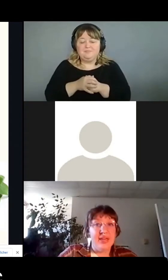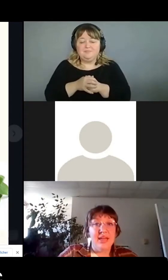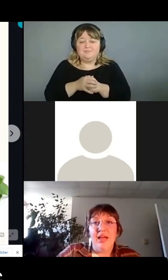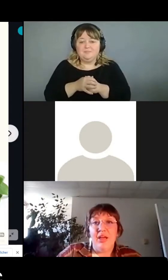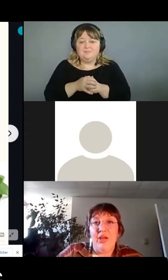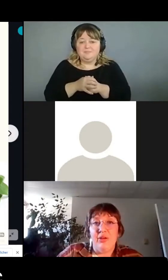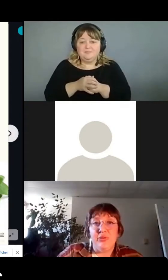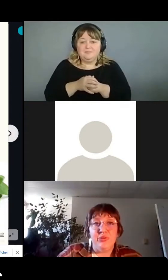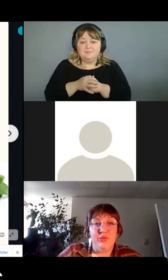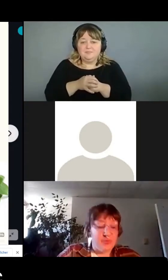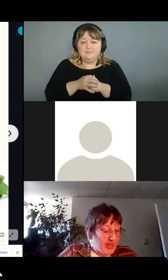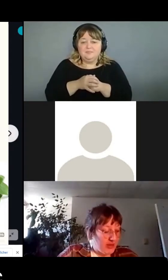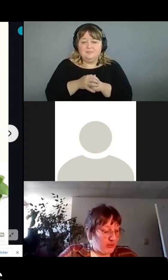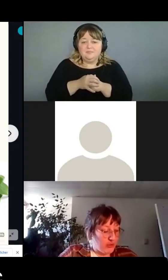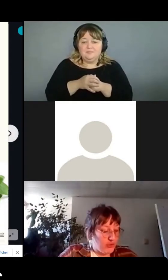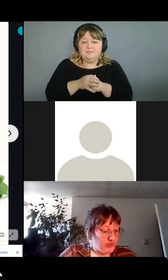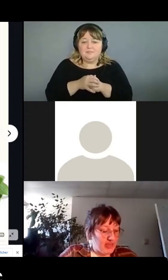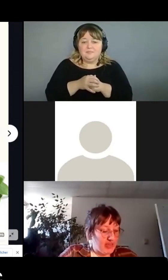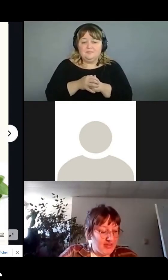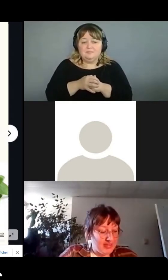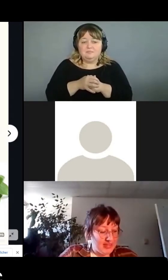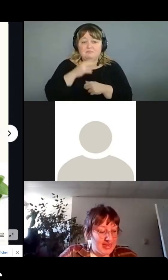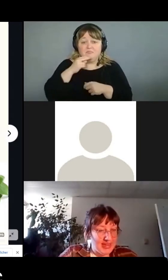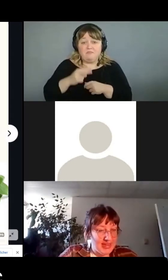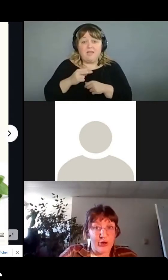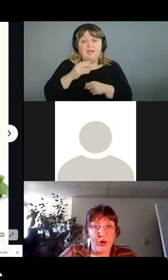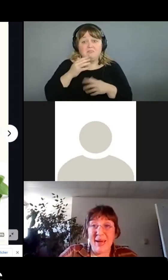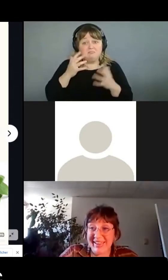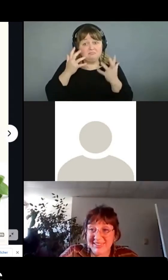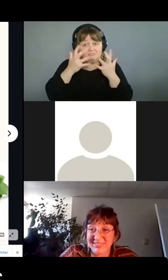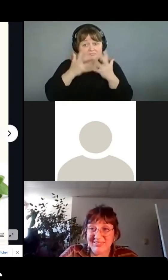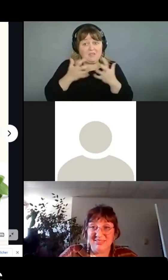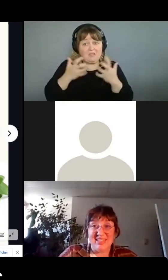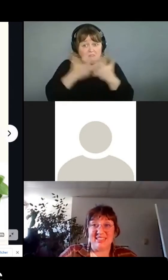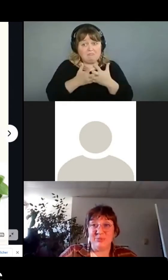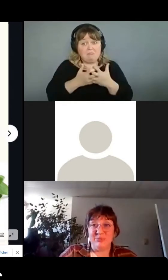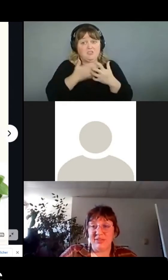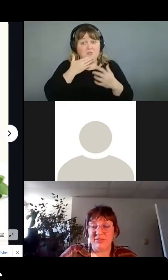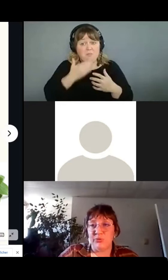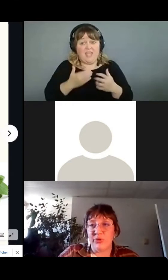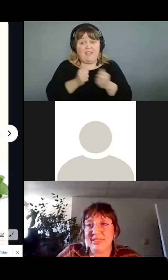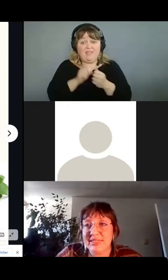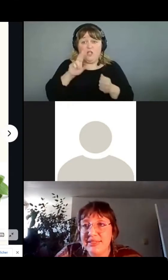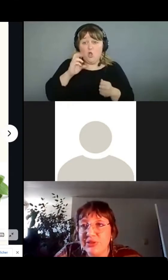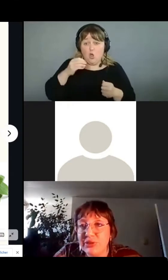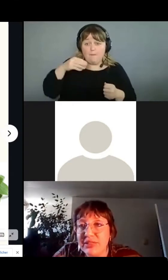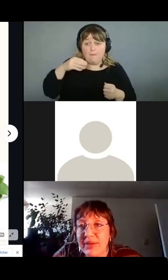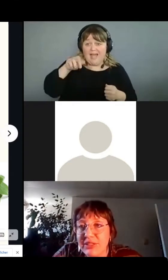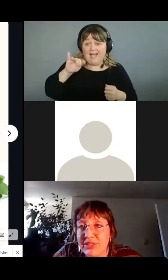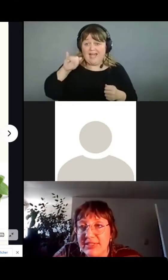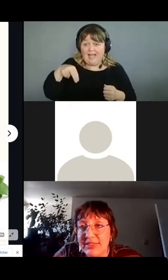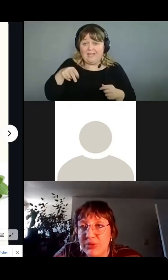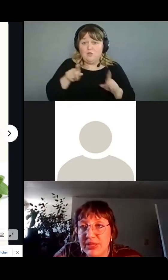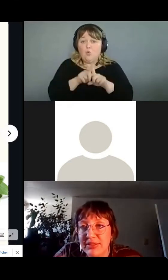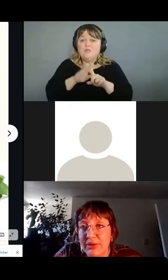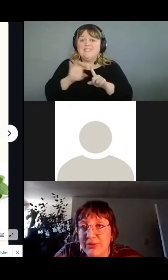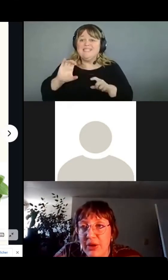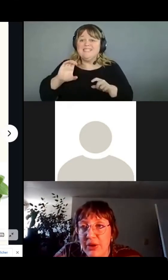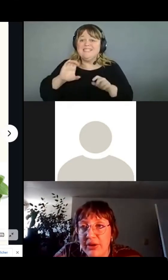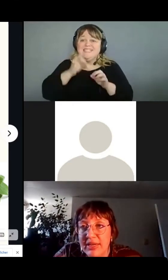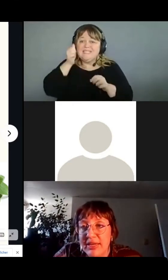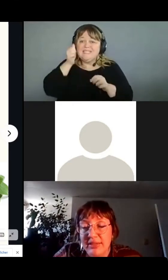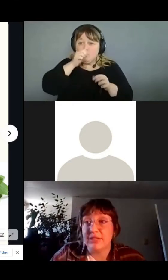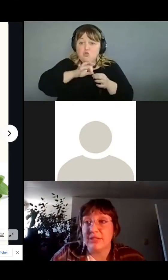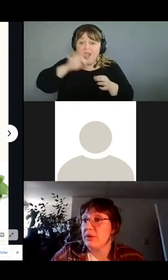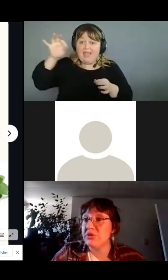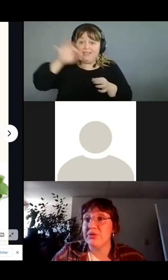Donc, super heureuse avec le romarin, la ciboulette. On voit ici là, sur l'image que la ciboulette est en